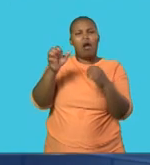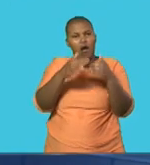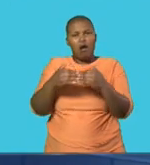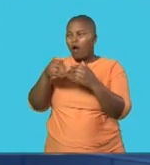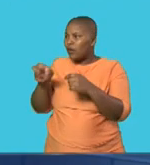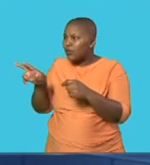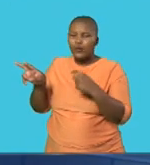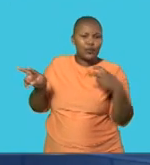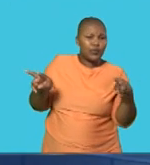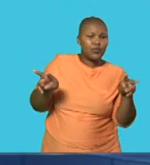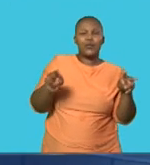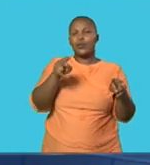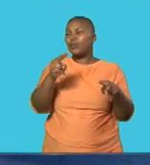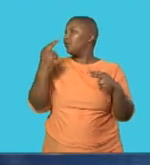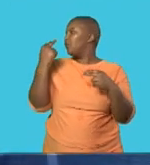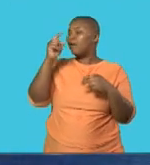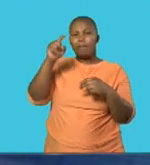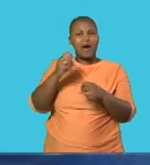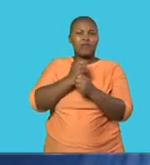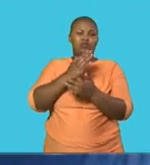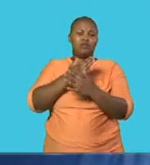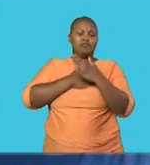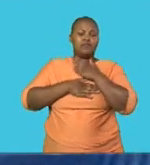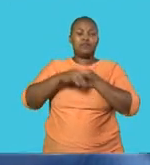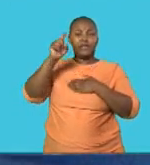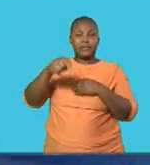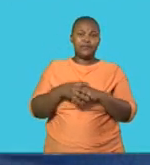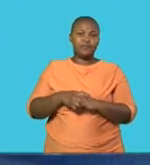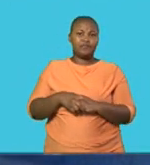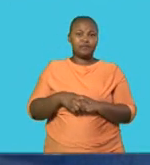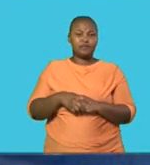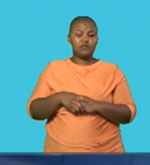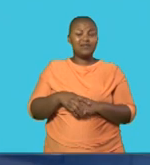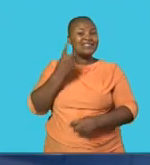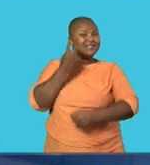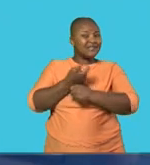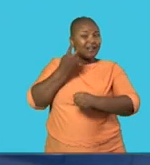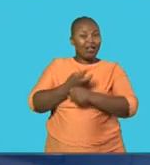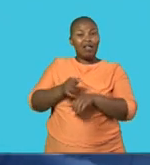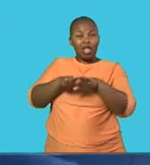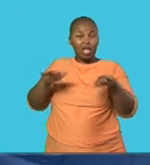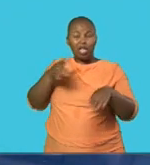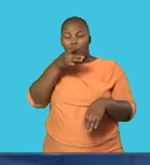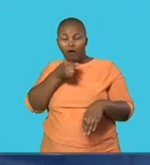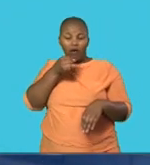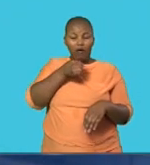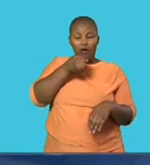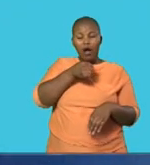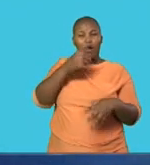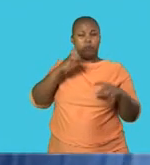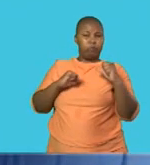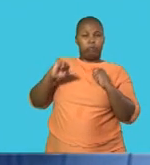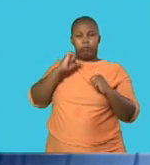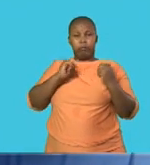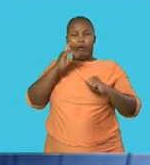kwami nokubekezelana ngaphezulu kwakho konke kunzima ukuthi uperform stage ubuye futhi uzo drive. And it took ukuthi kunamagiga amaningi